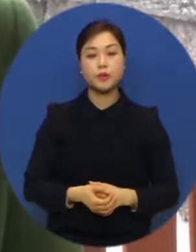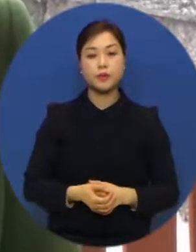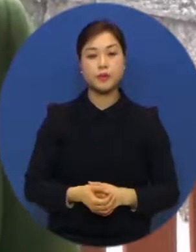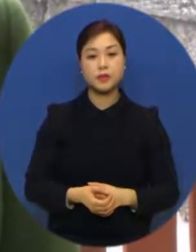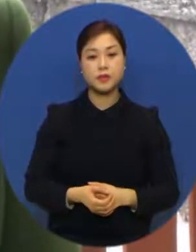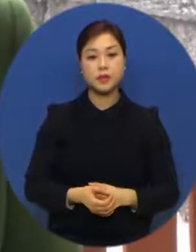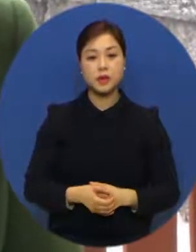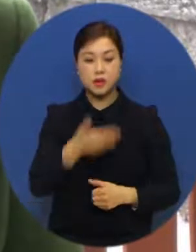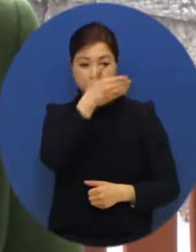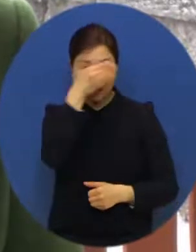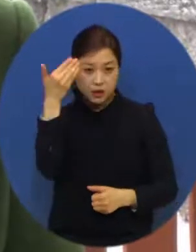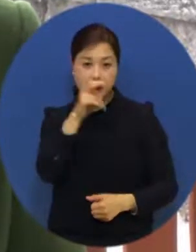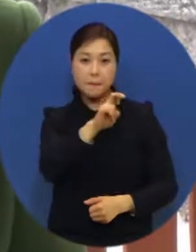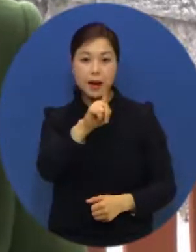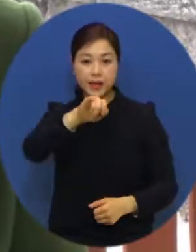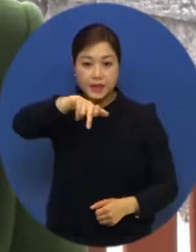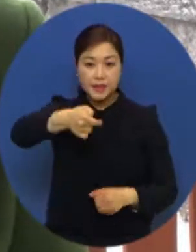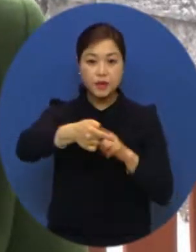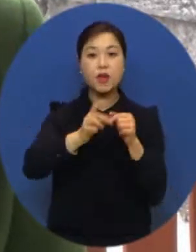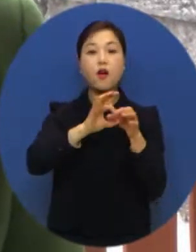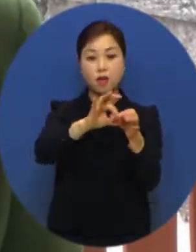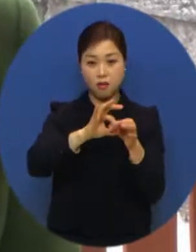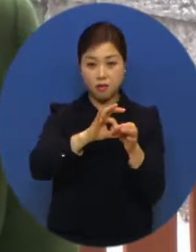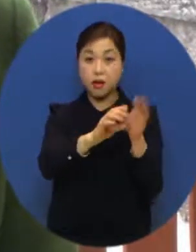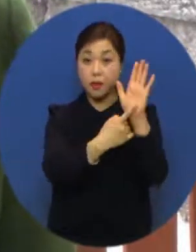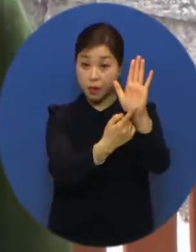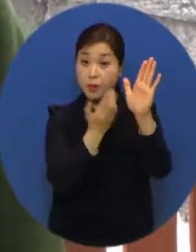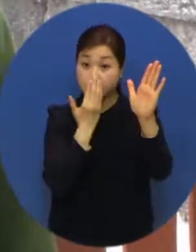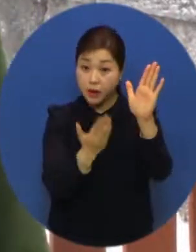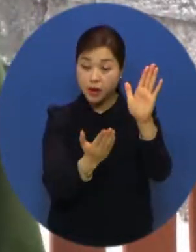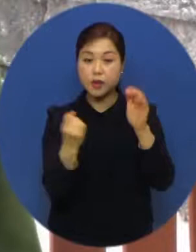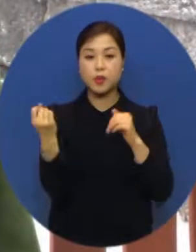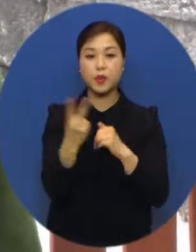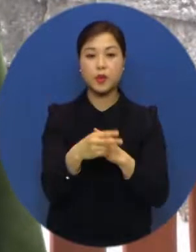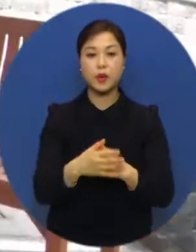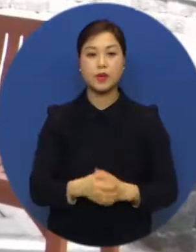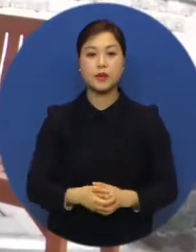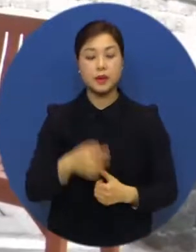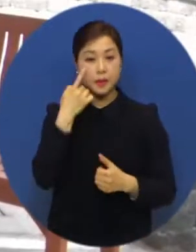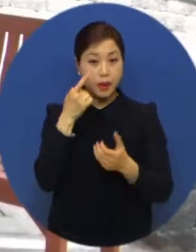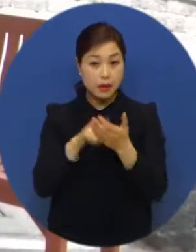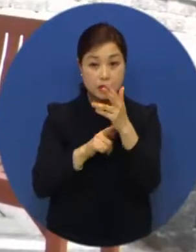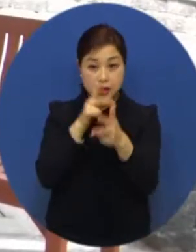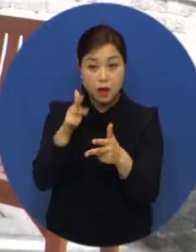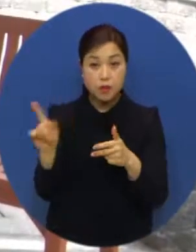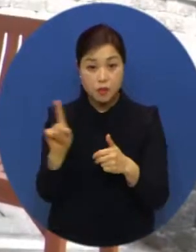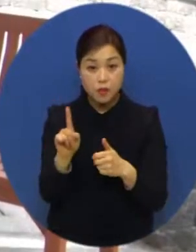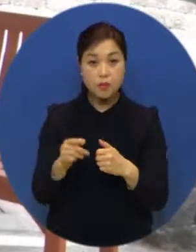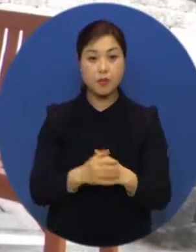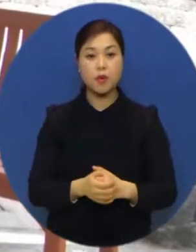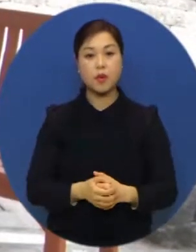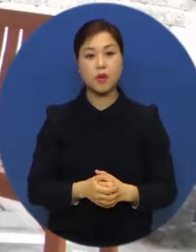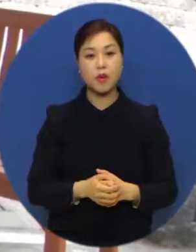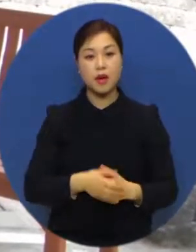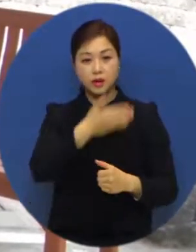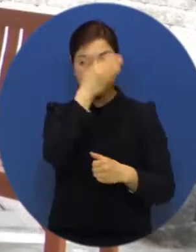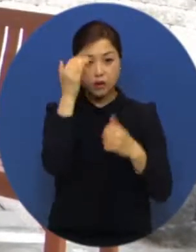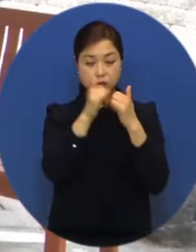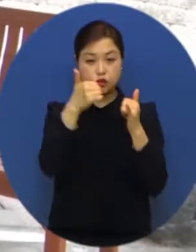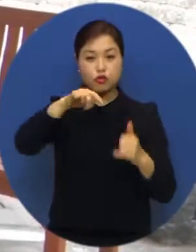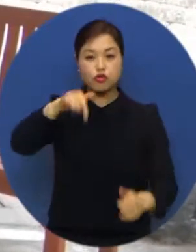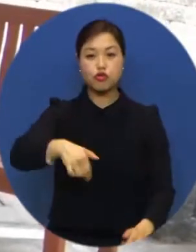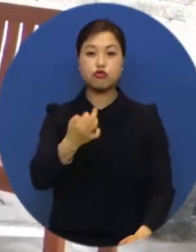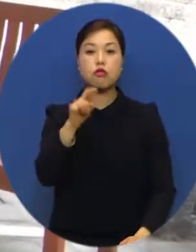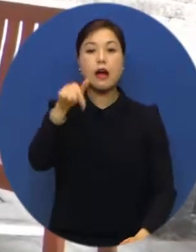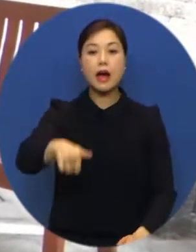또 청춘 마이크로 또 이어지기도 하고요. 네. 그리고 또 저희가 발굴한 사업이 청춘 국악판이라는 사업이 있습니다. 그